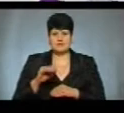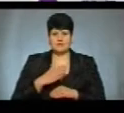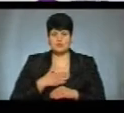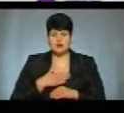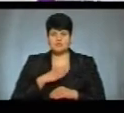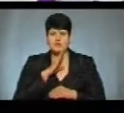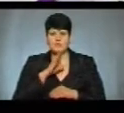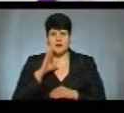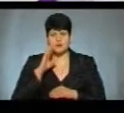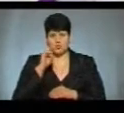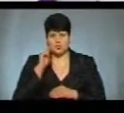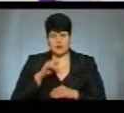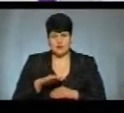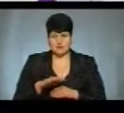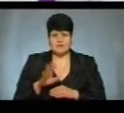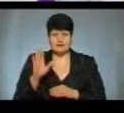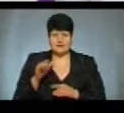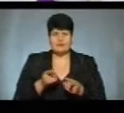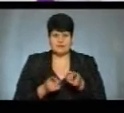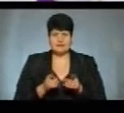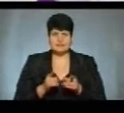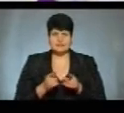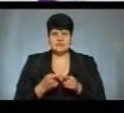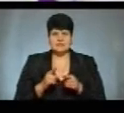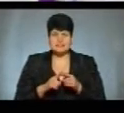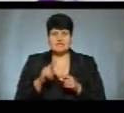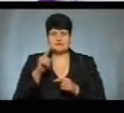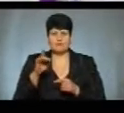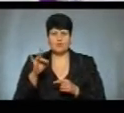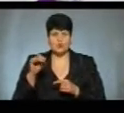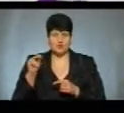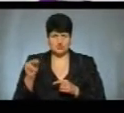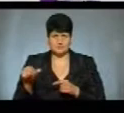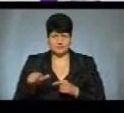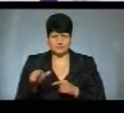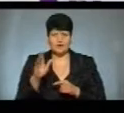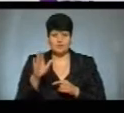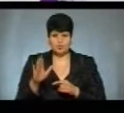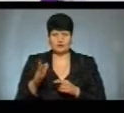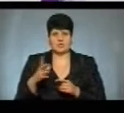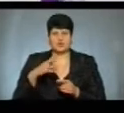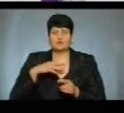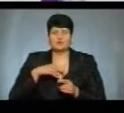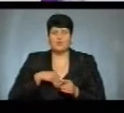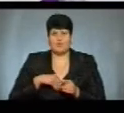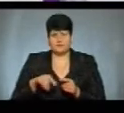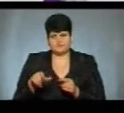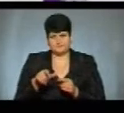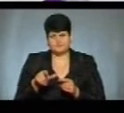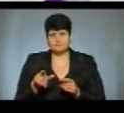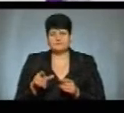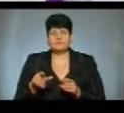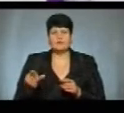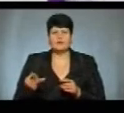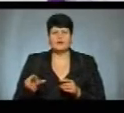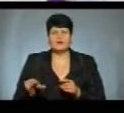матінкою Україною. Нехай дійсно цей Збруч стане Збручом духовним, Збручом